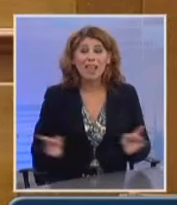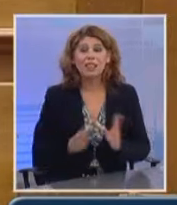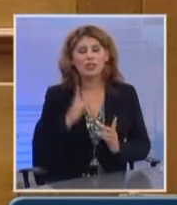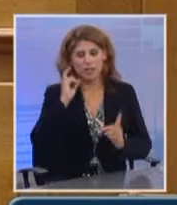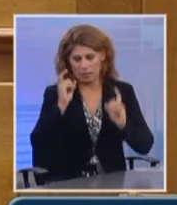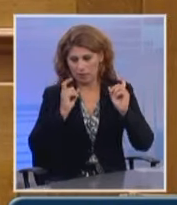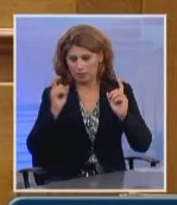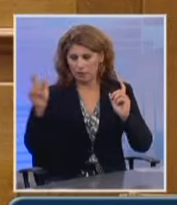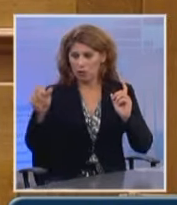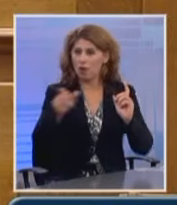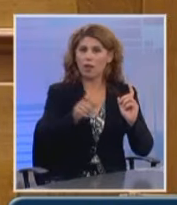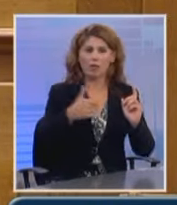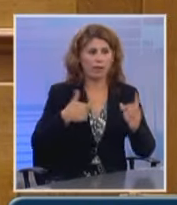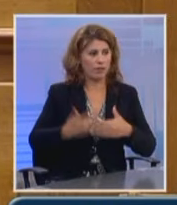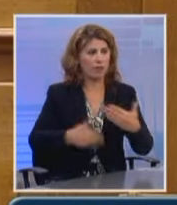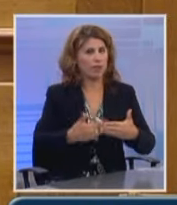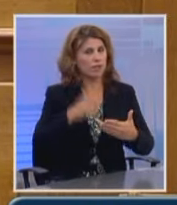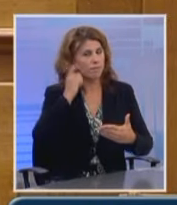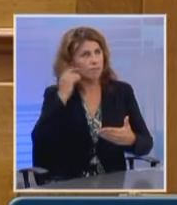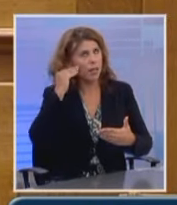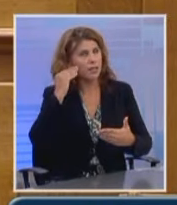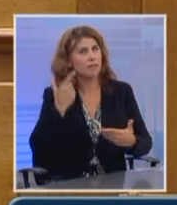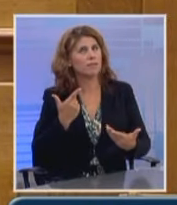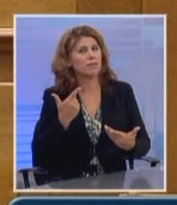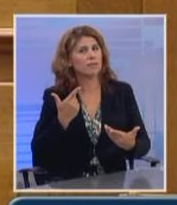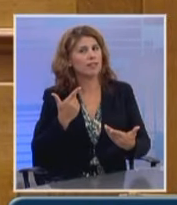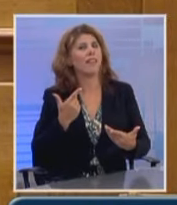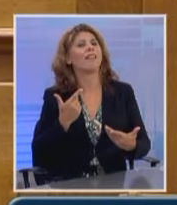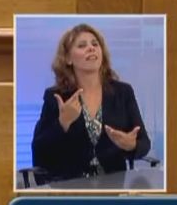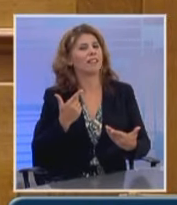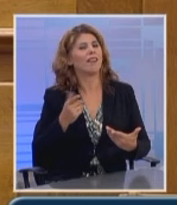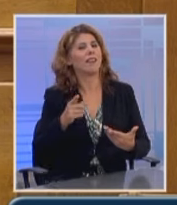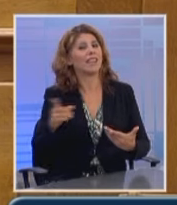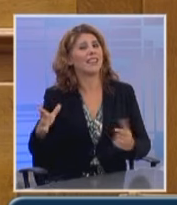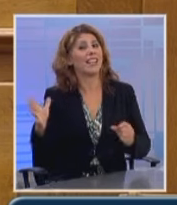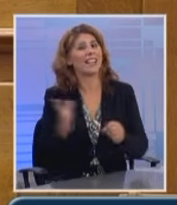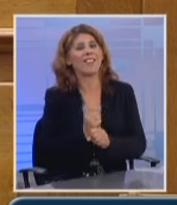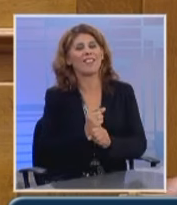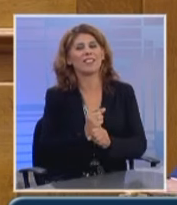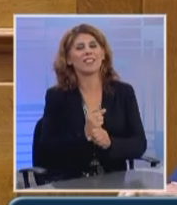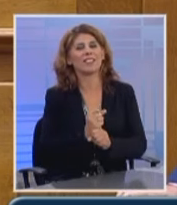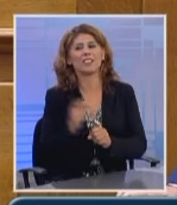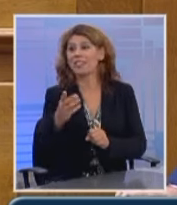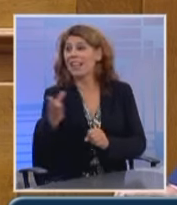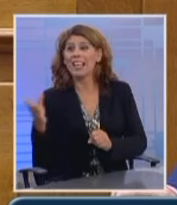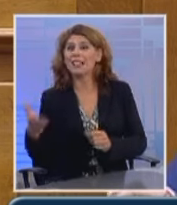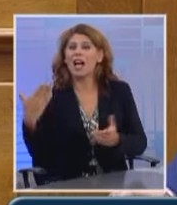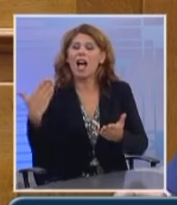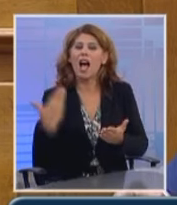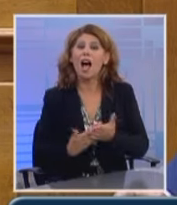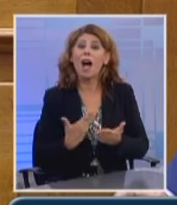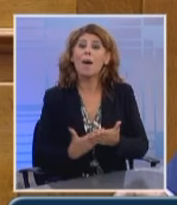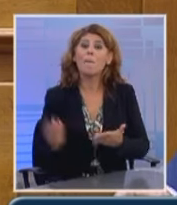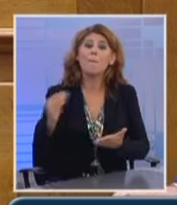τον εαυτό του σε αυτή τη διαδικασία. Εσείς το καταφέρατε και μας αποδείξατε άλλη μια φορά κάτι πάρα